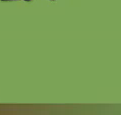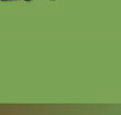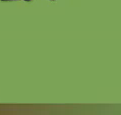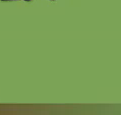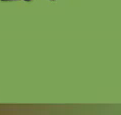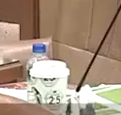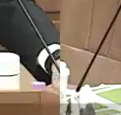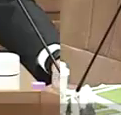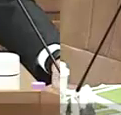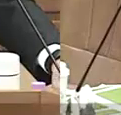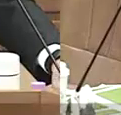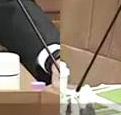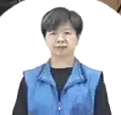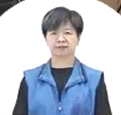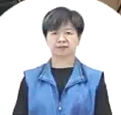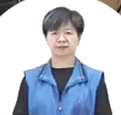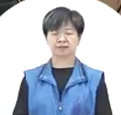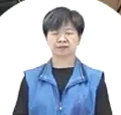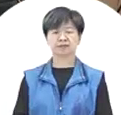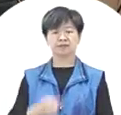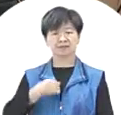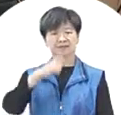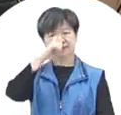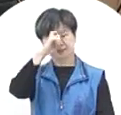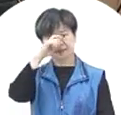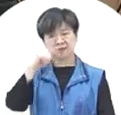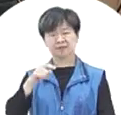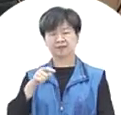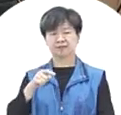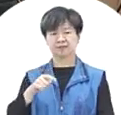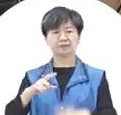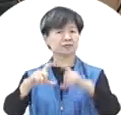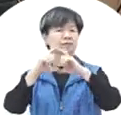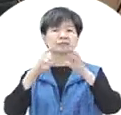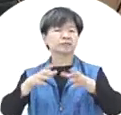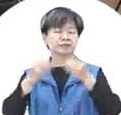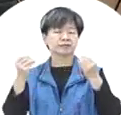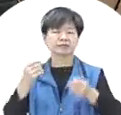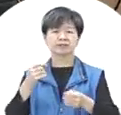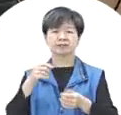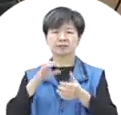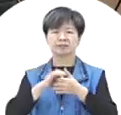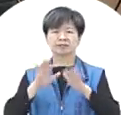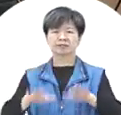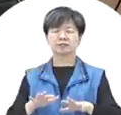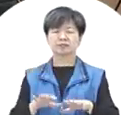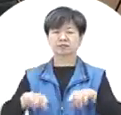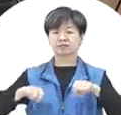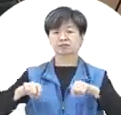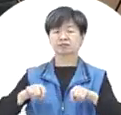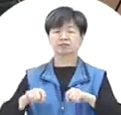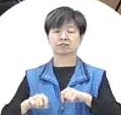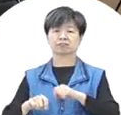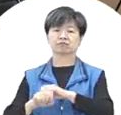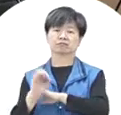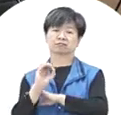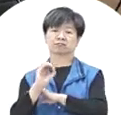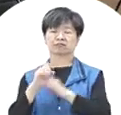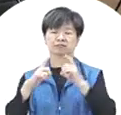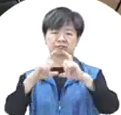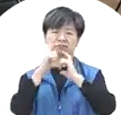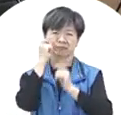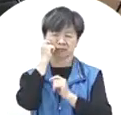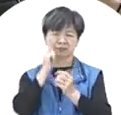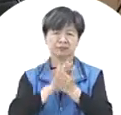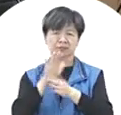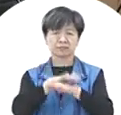发局哦，所以我们希望就是这一点你们不用回答，我只是因为你们现在没有任何计划，你们也没有办法回答我。 未来会有安置